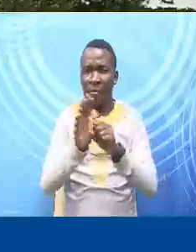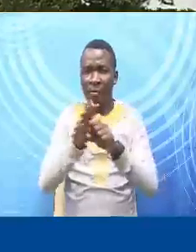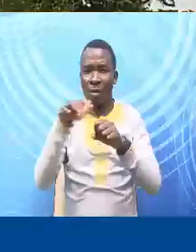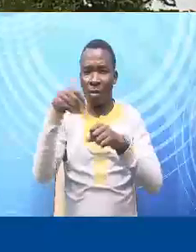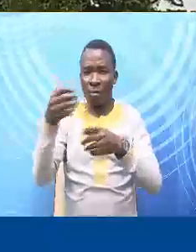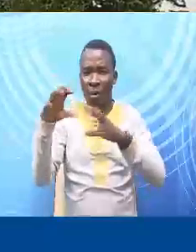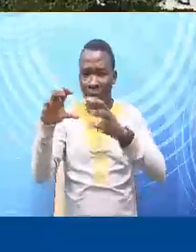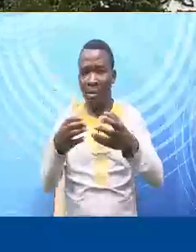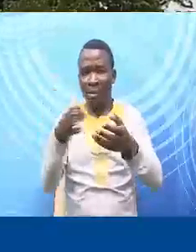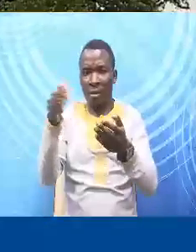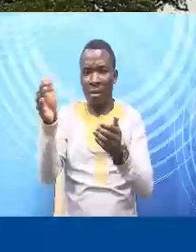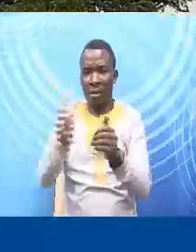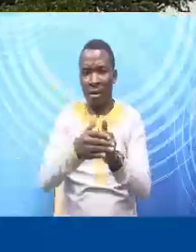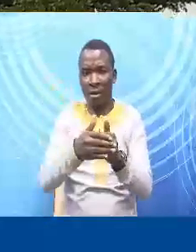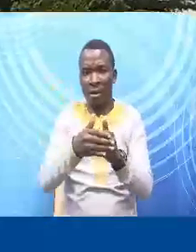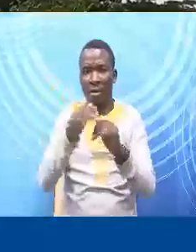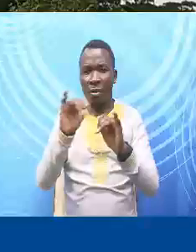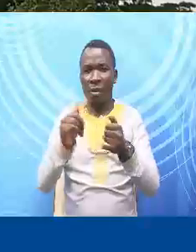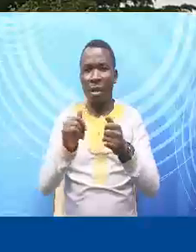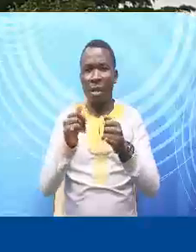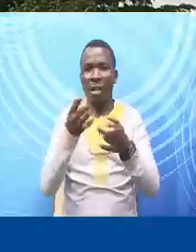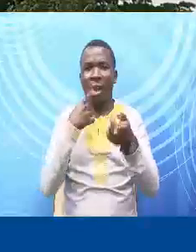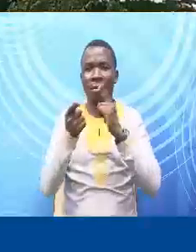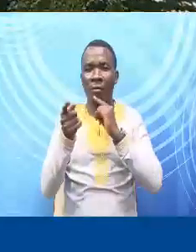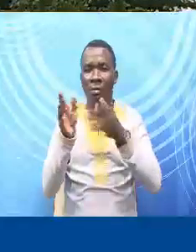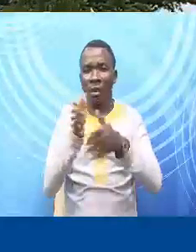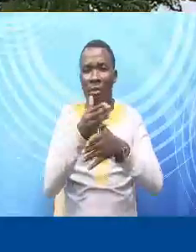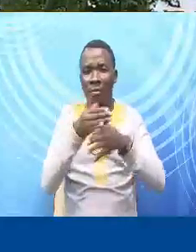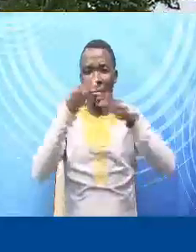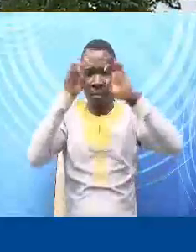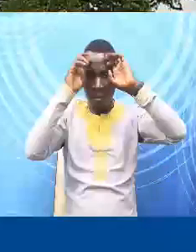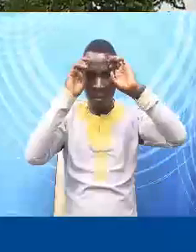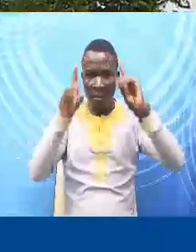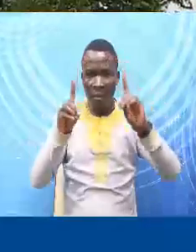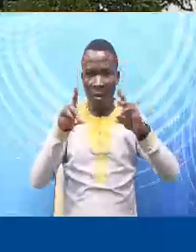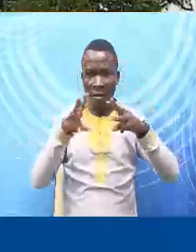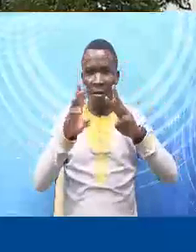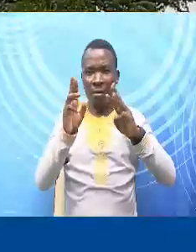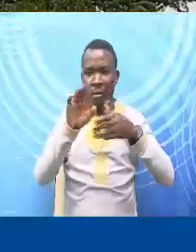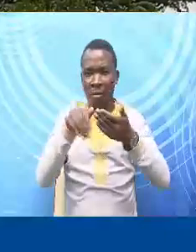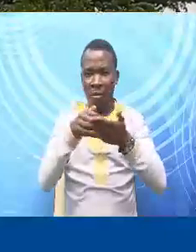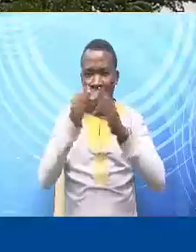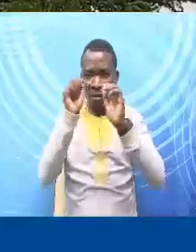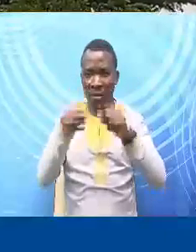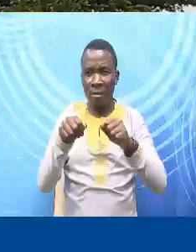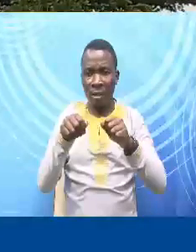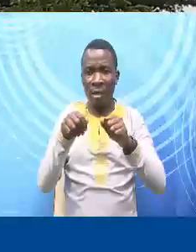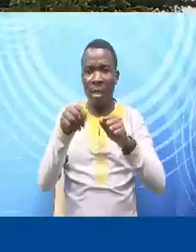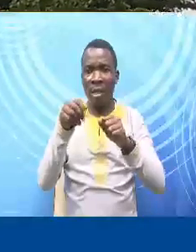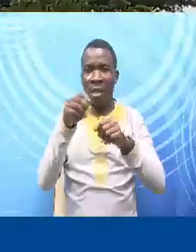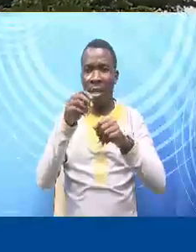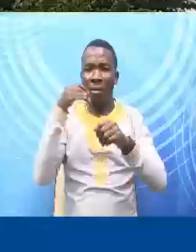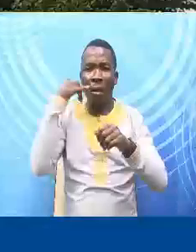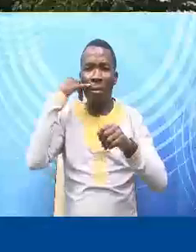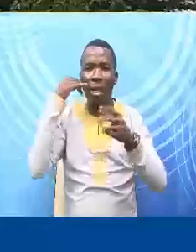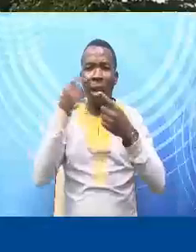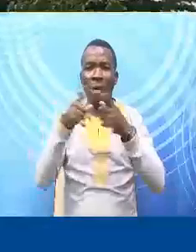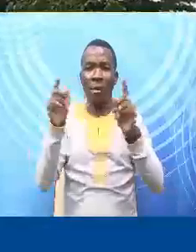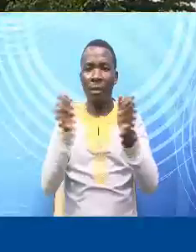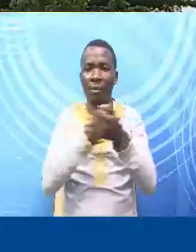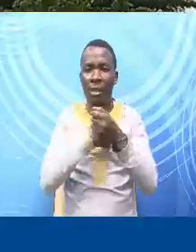Twagerageje kuvugana na Minisiteri y'Uburezi mu buryo bwose bushoboka ariko inshuro zose twabashatse ntago byadukundiye ko tubona uwavugira